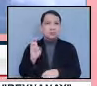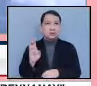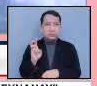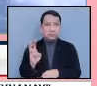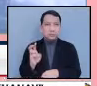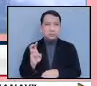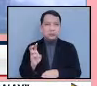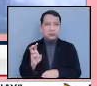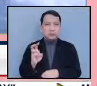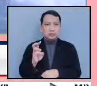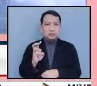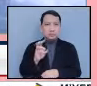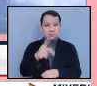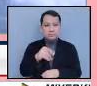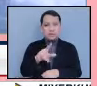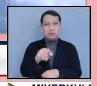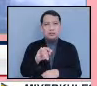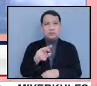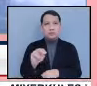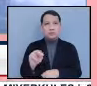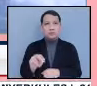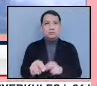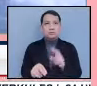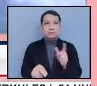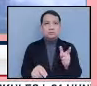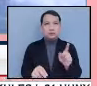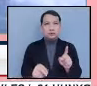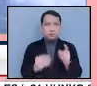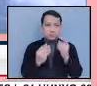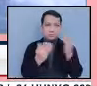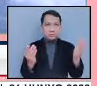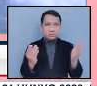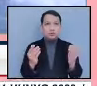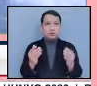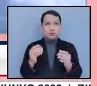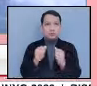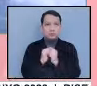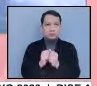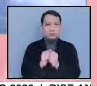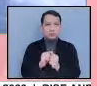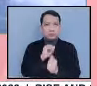Palestino ang nasawi habang 21 naman sa panig ng Israel.